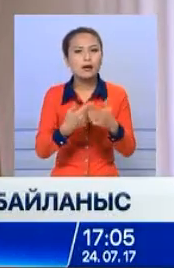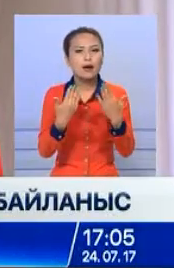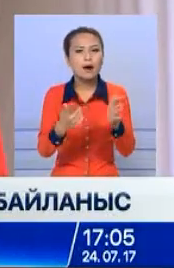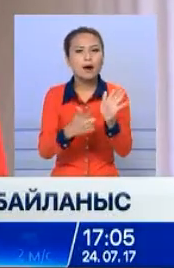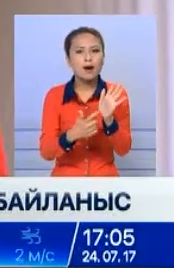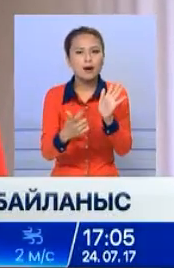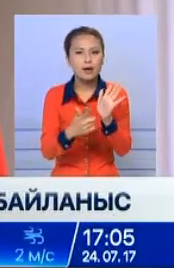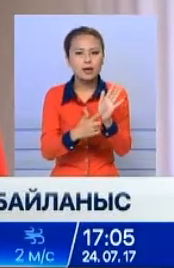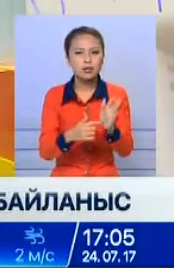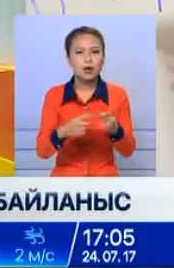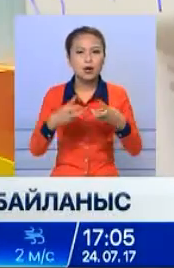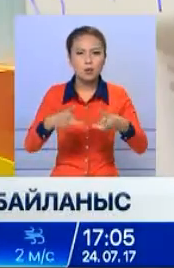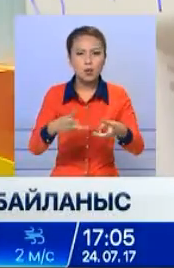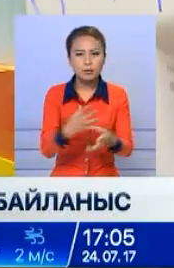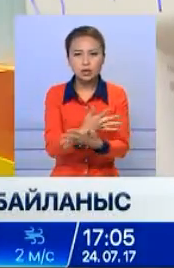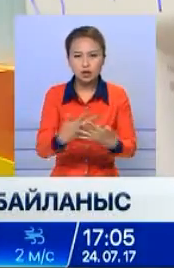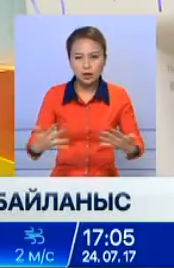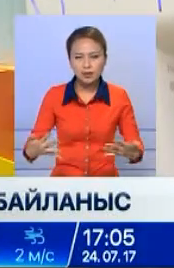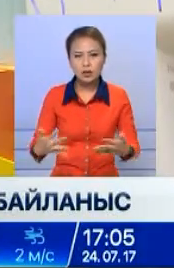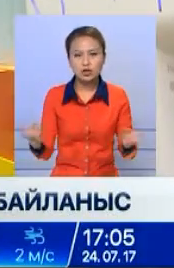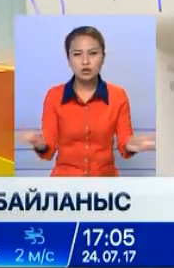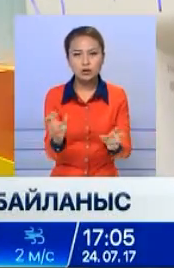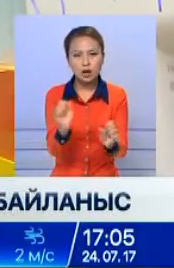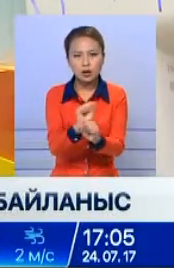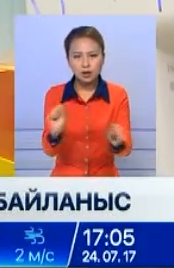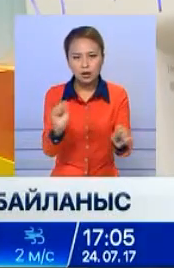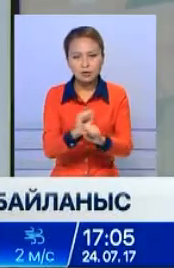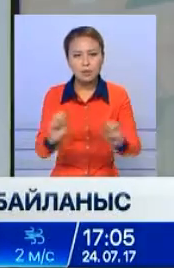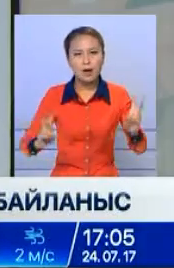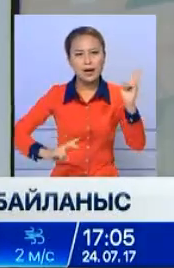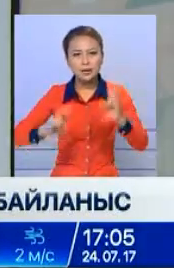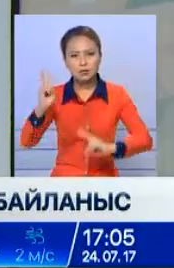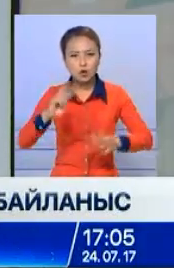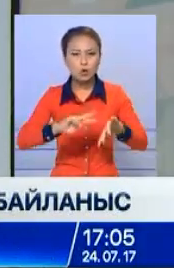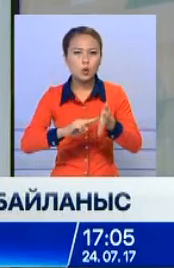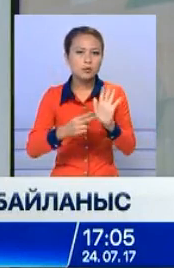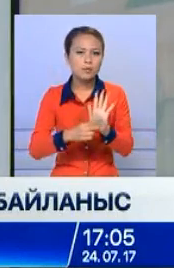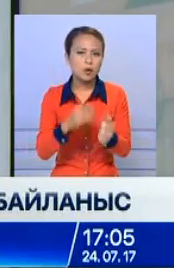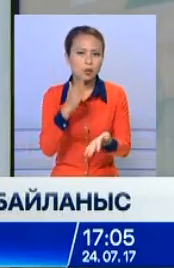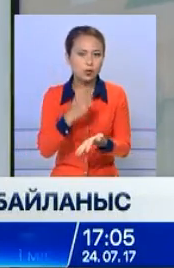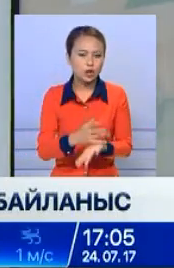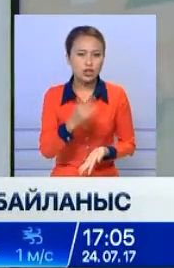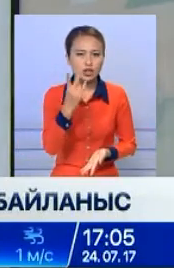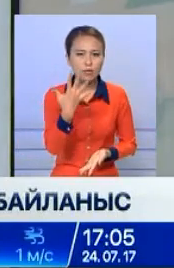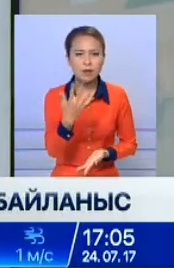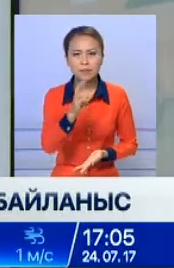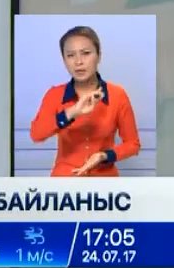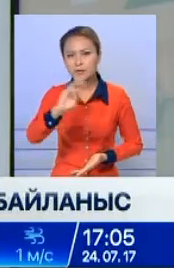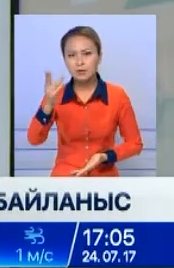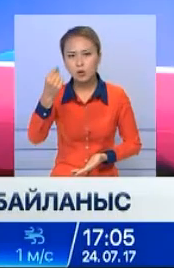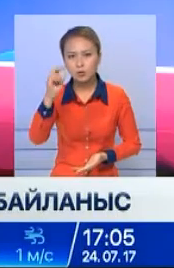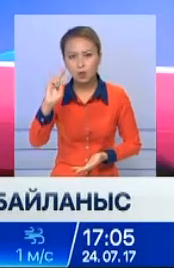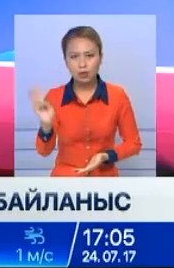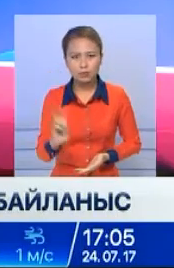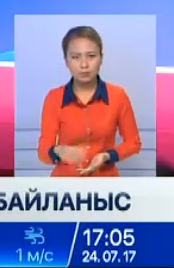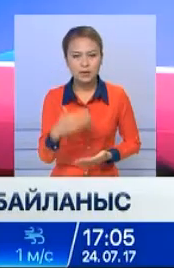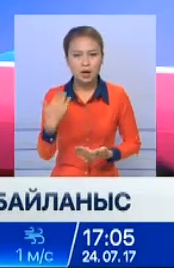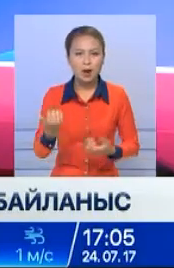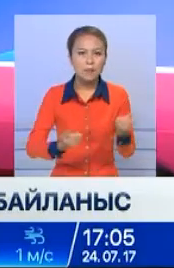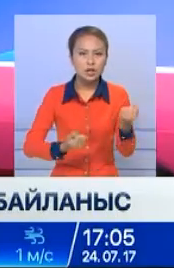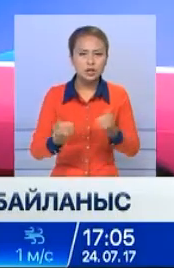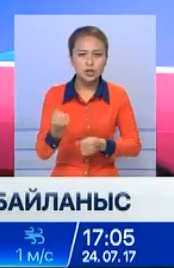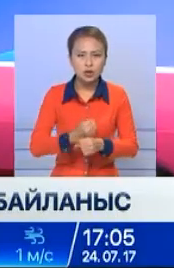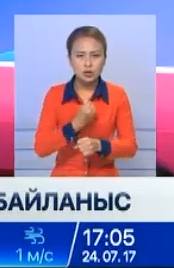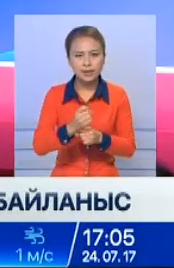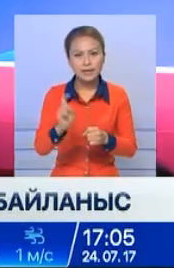облысында көмір өндірісіне қолданылатын жарылғыш заттар шығаратын кәсіпорын салуды да жоспарлап отыр. Жоба құны 25 миллион доллар.